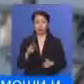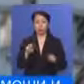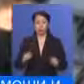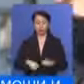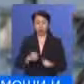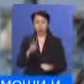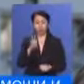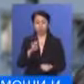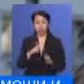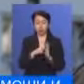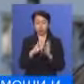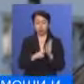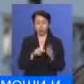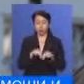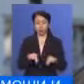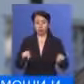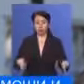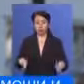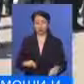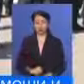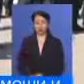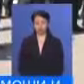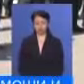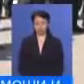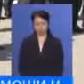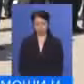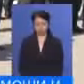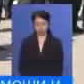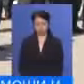1417 в областном центре. Тамерлан Тлеубаев при содействии пресс-службы департамента полиции.